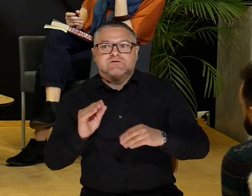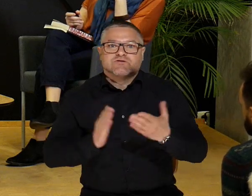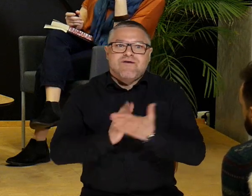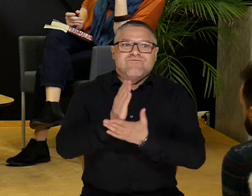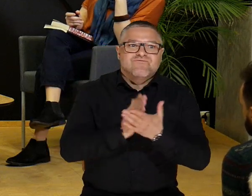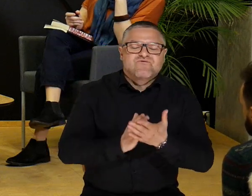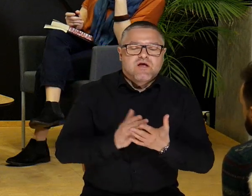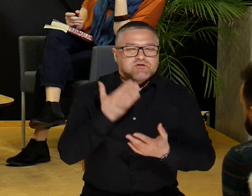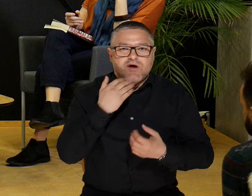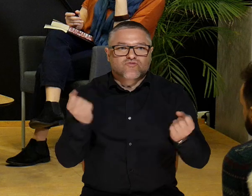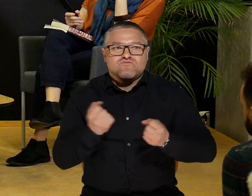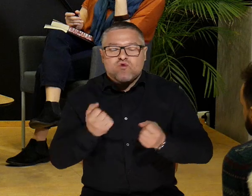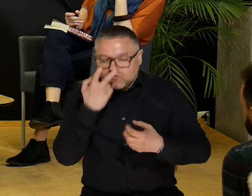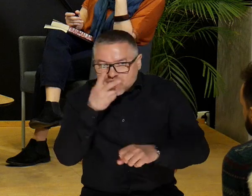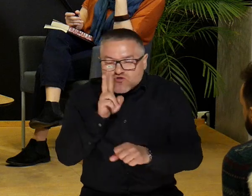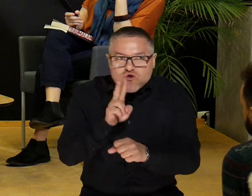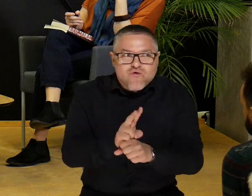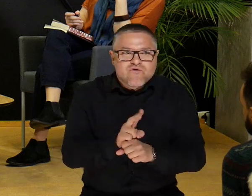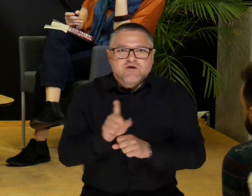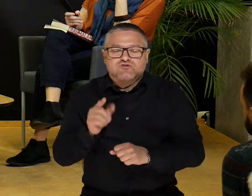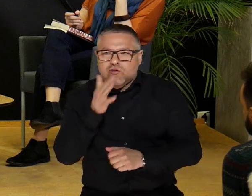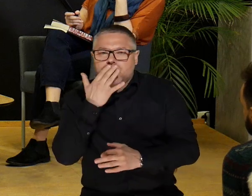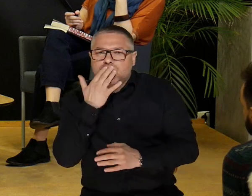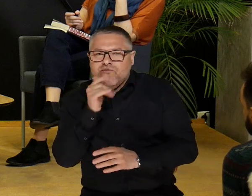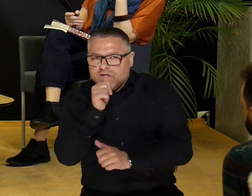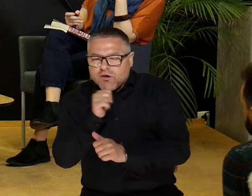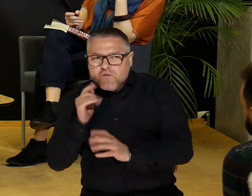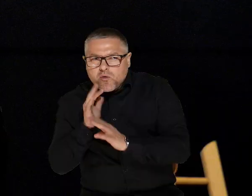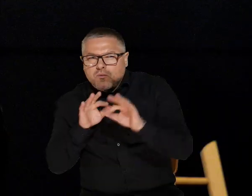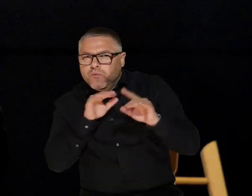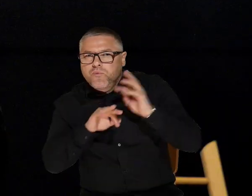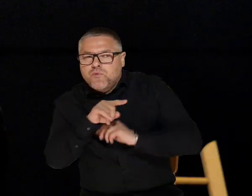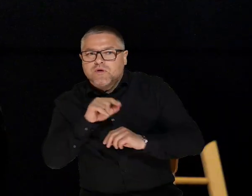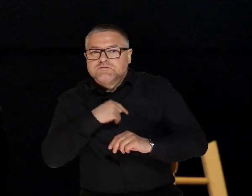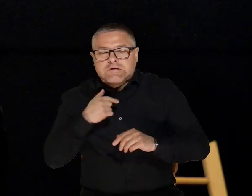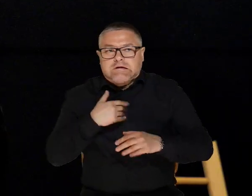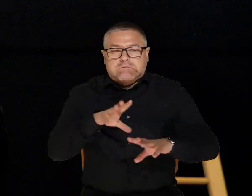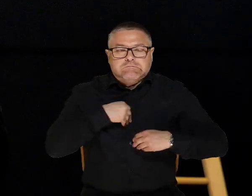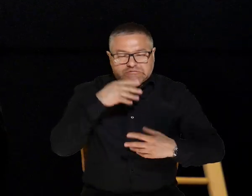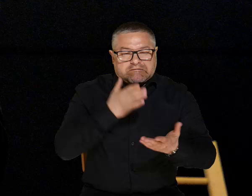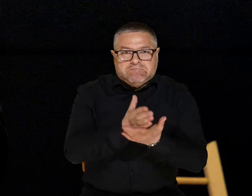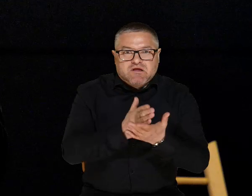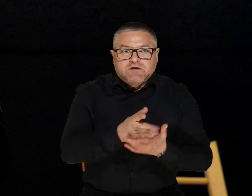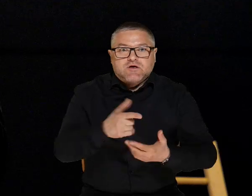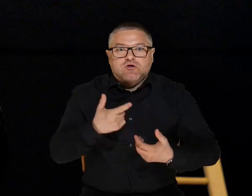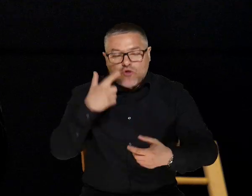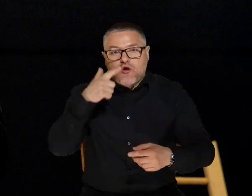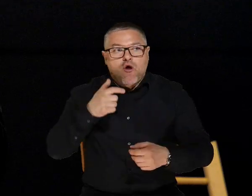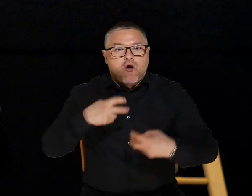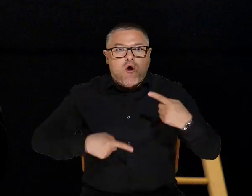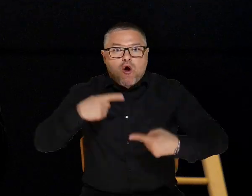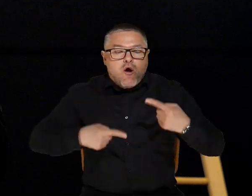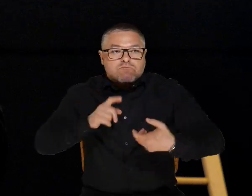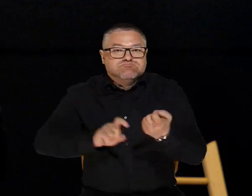teorie spiskowe właśnie, większa nieufność i tak dalej. To jest świetne podglebie, dlatego żeby te konflikty dalej się napędzały i tworzyły kolejne traumy, prawda? Więc to